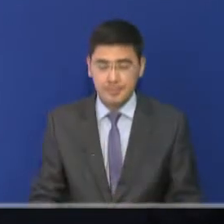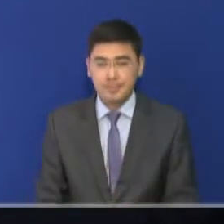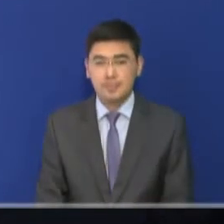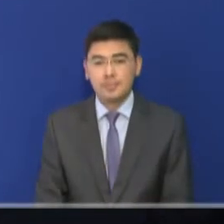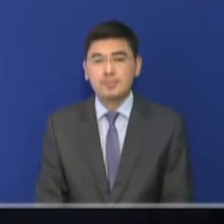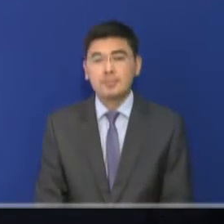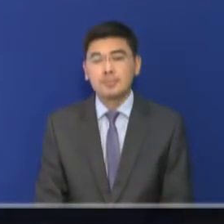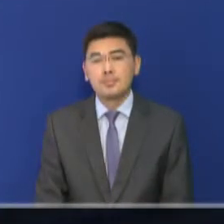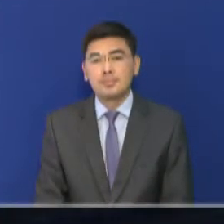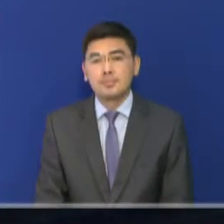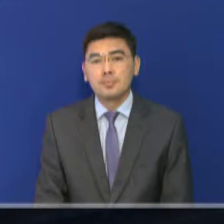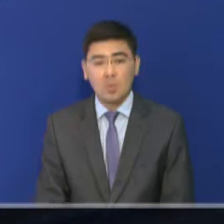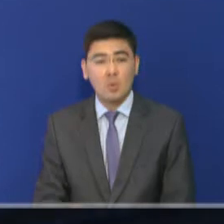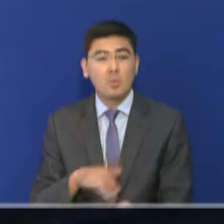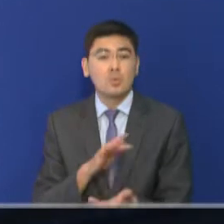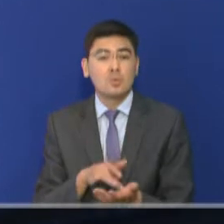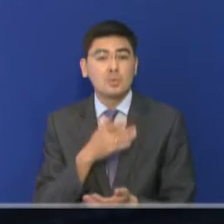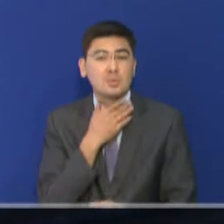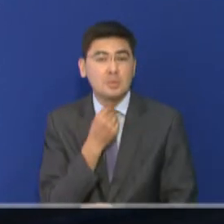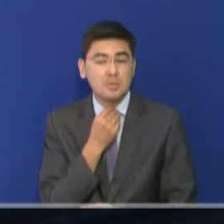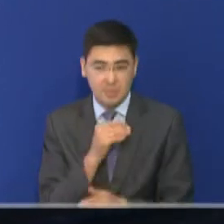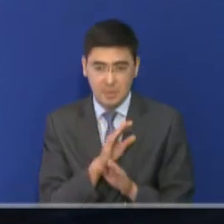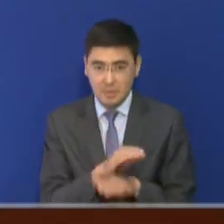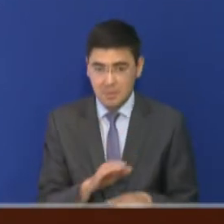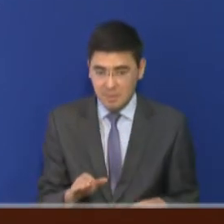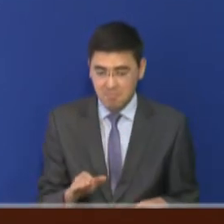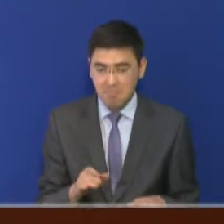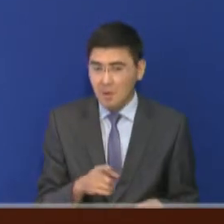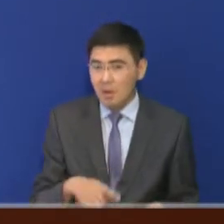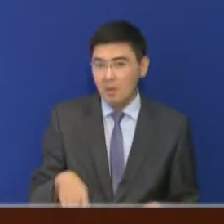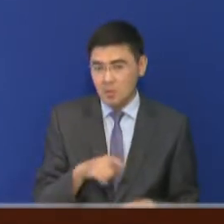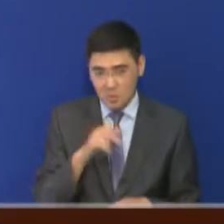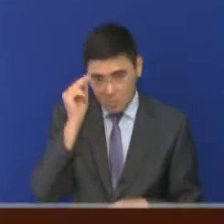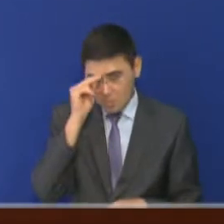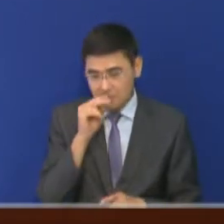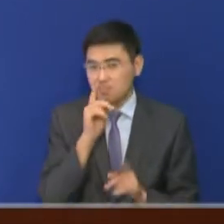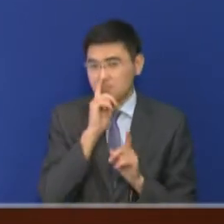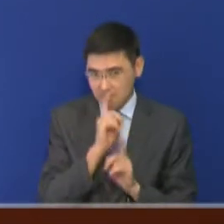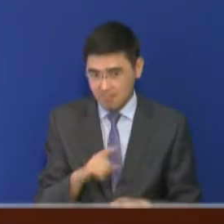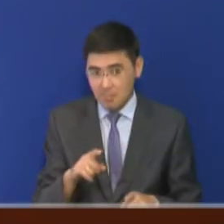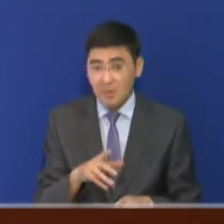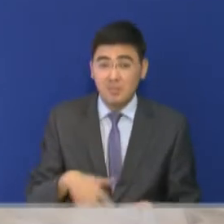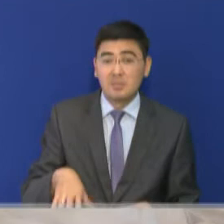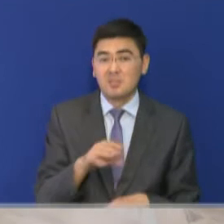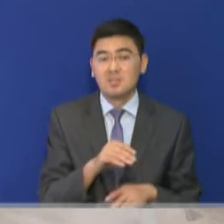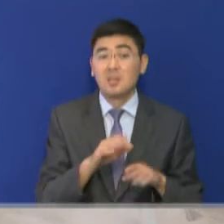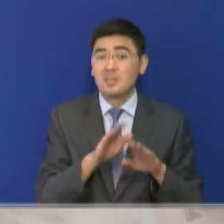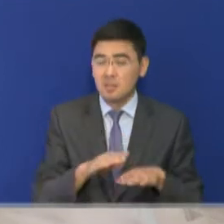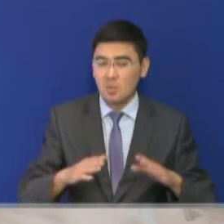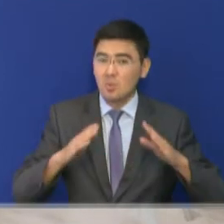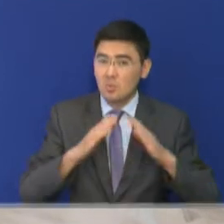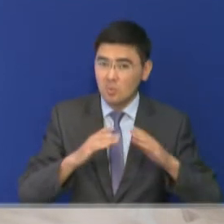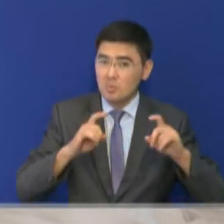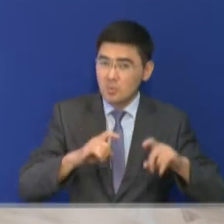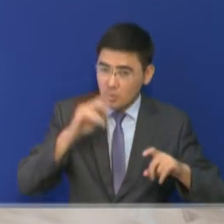Еліміздің өзге өңірлеріндегі сияқты семейлік оқушылар үшін де оқу жылы әдеттегідей аяқталмайды. Олар 4-90-ды қашықтан